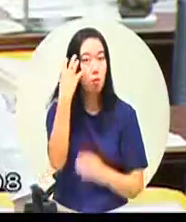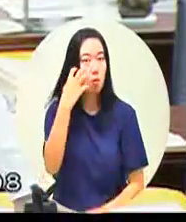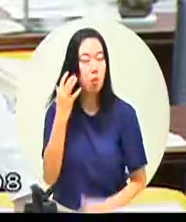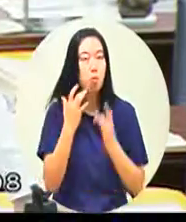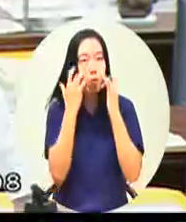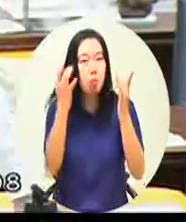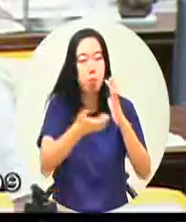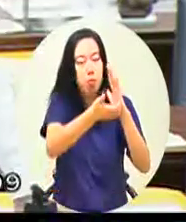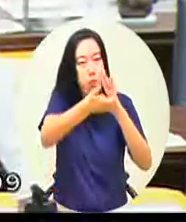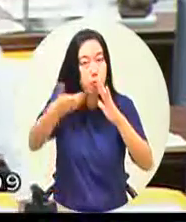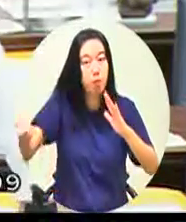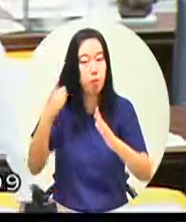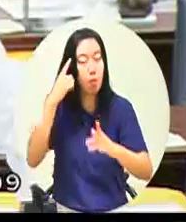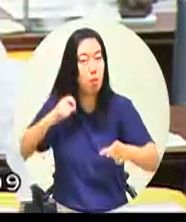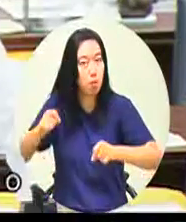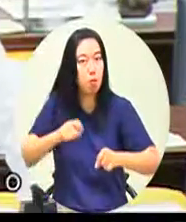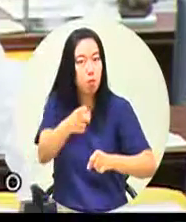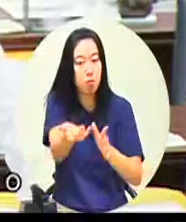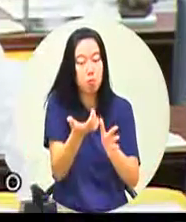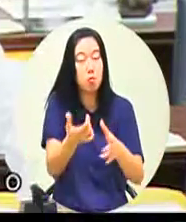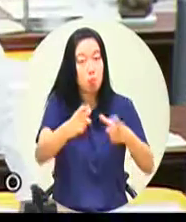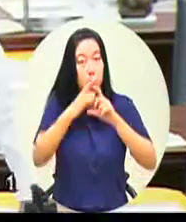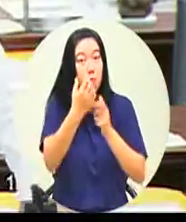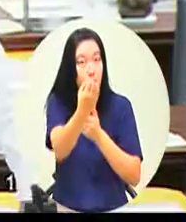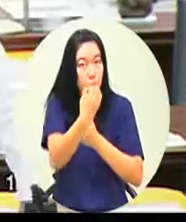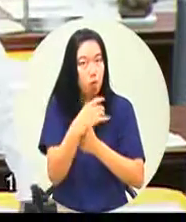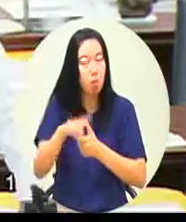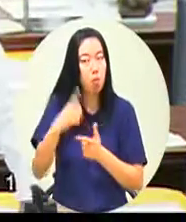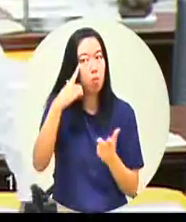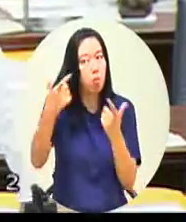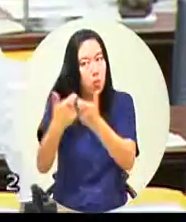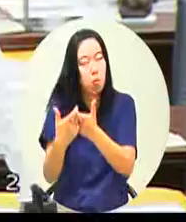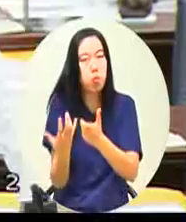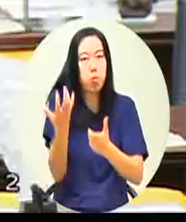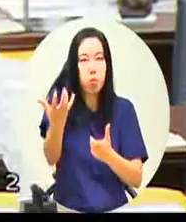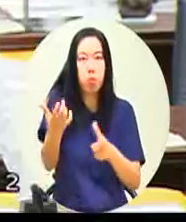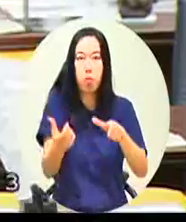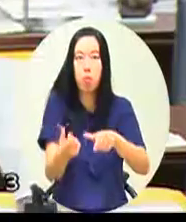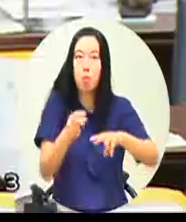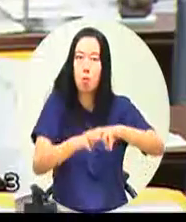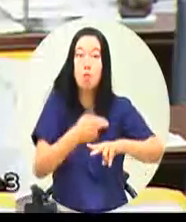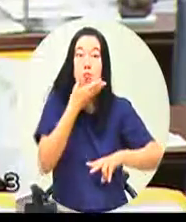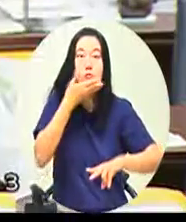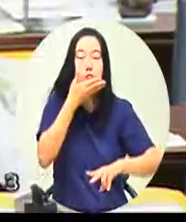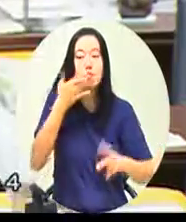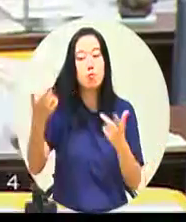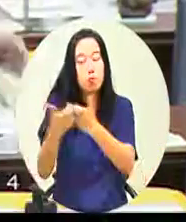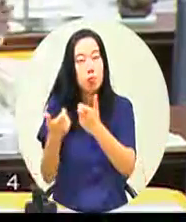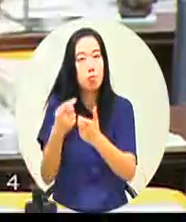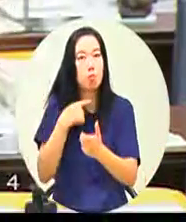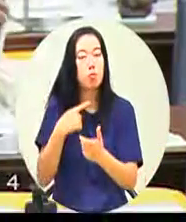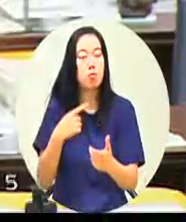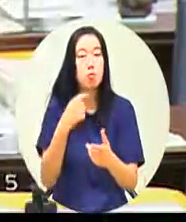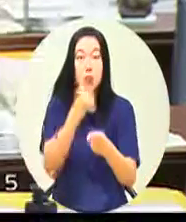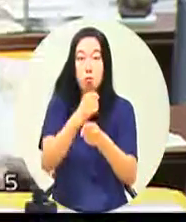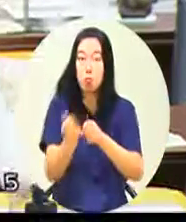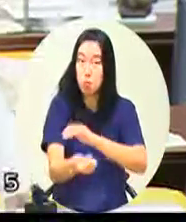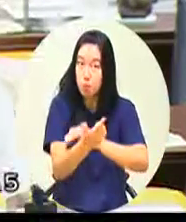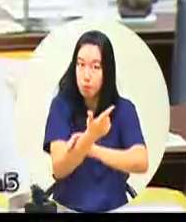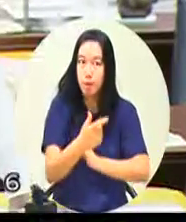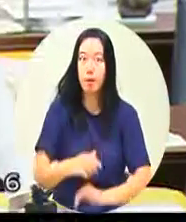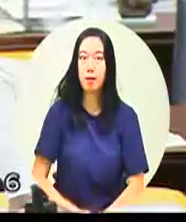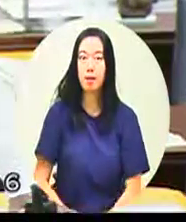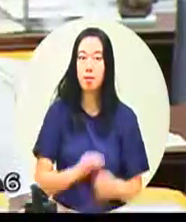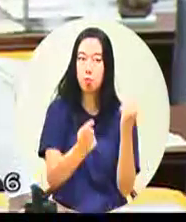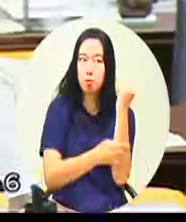建案来说，局长你刚刚也答复了，这个就是符合多数人的公共利益，所以要赶快来做。那要在依法行政的前